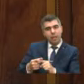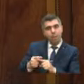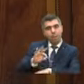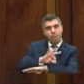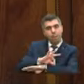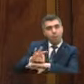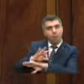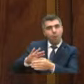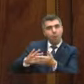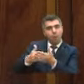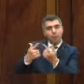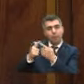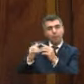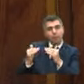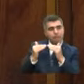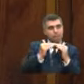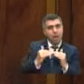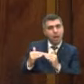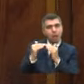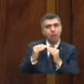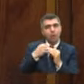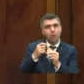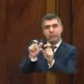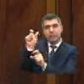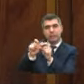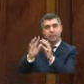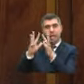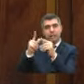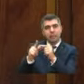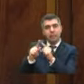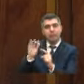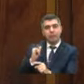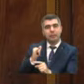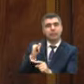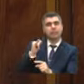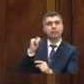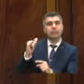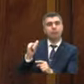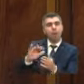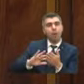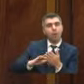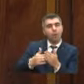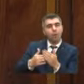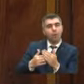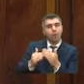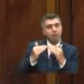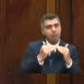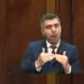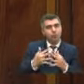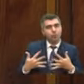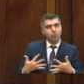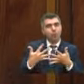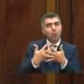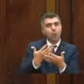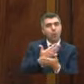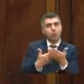الإصلاح البنيوي المندمج لأنظمة التقاعد بما يضمن ديمومتها، وذلك وفق مقاربة تشاركية مع الفرقاء الاجتماعيين